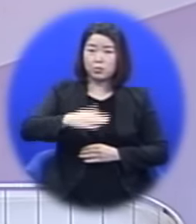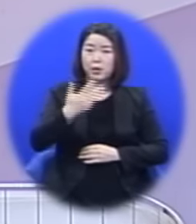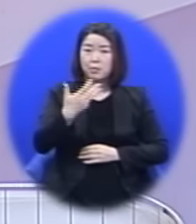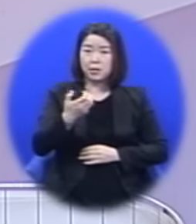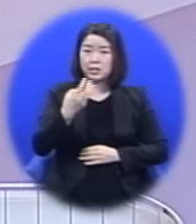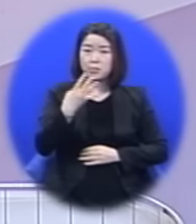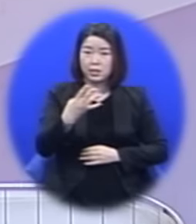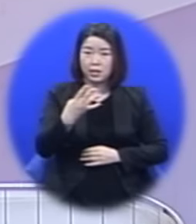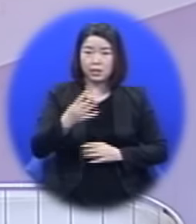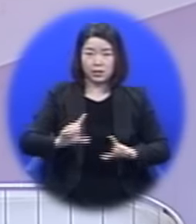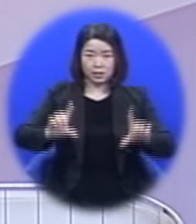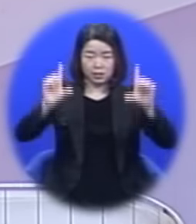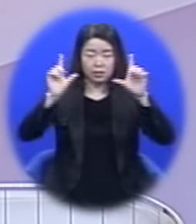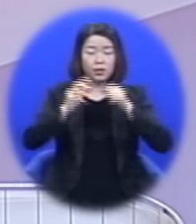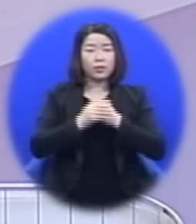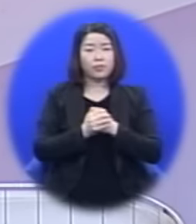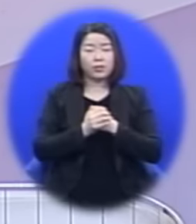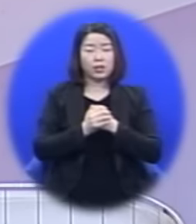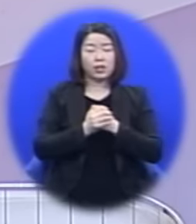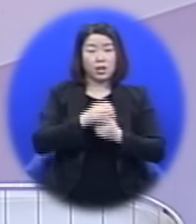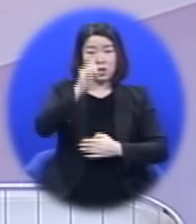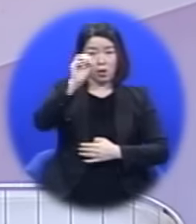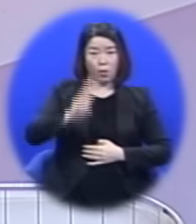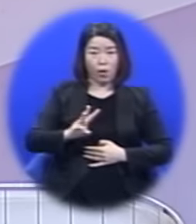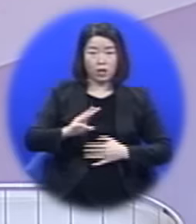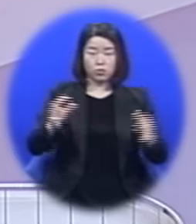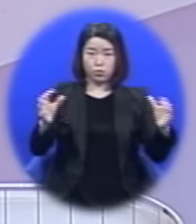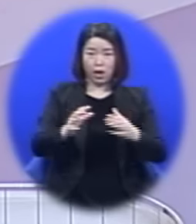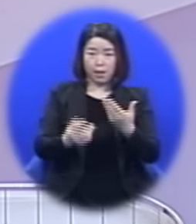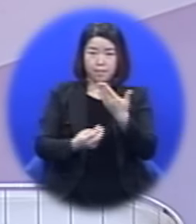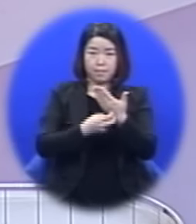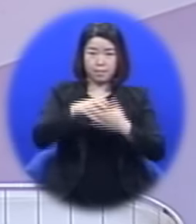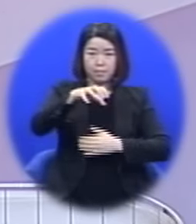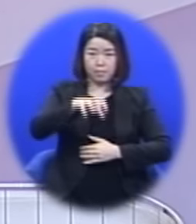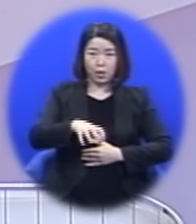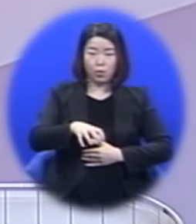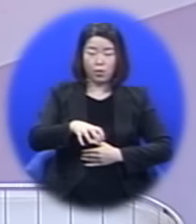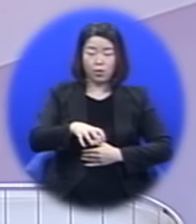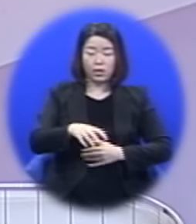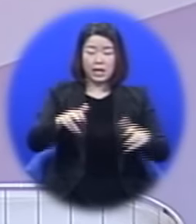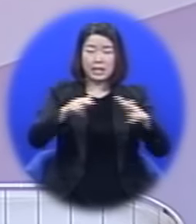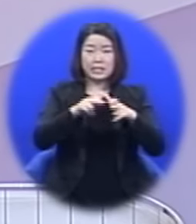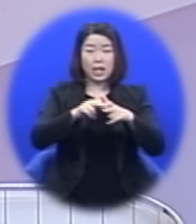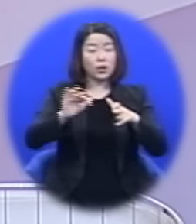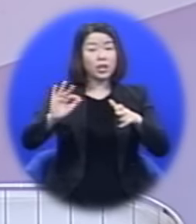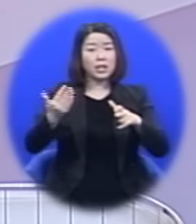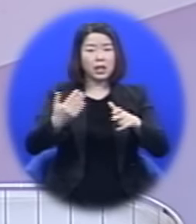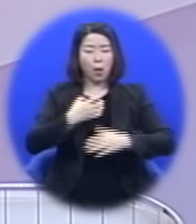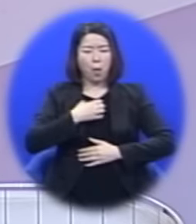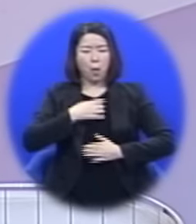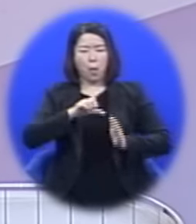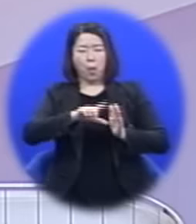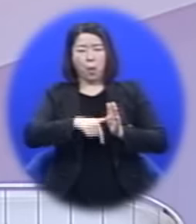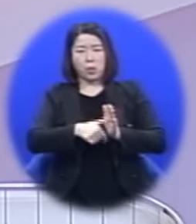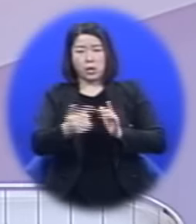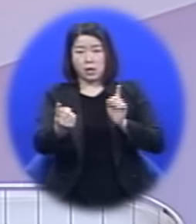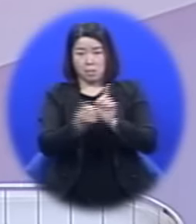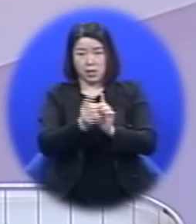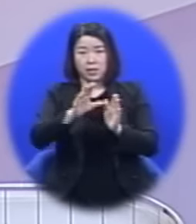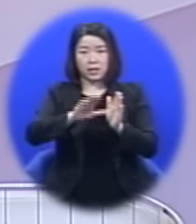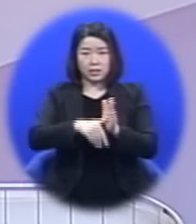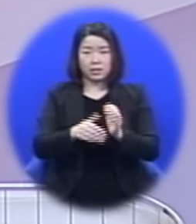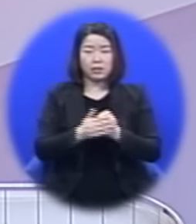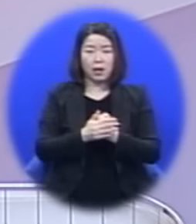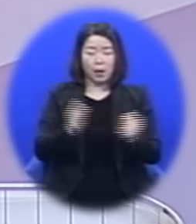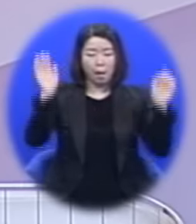1984년입니다. 광주 통합병원에서 장애인이 될 절박한 처지에 놓였을 때, 그때